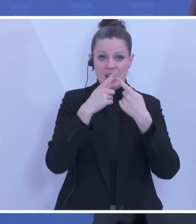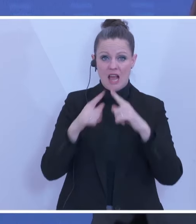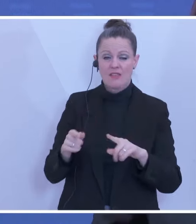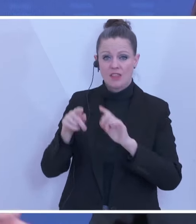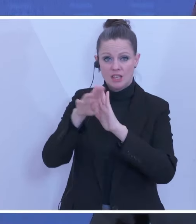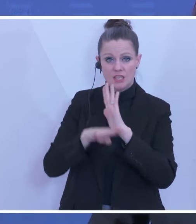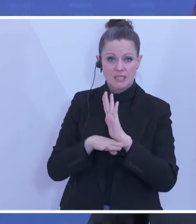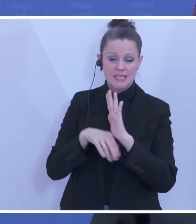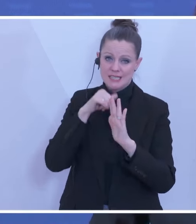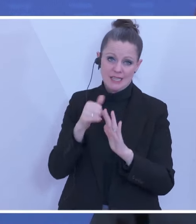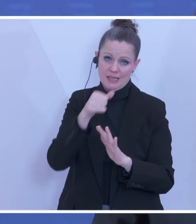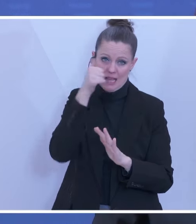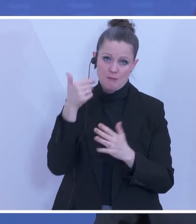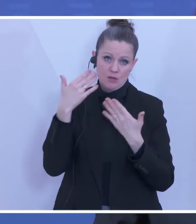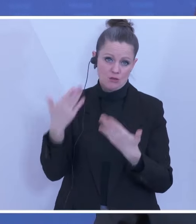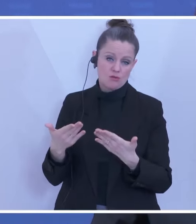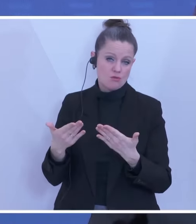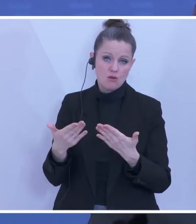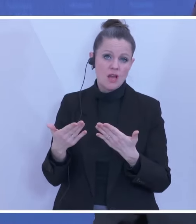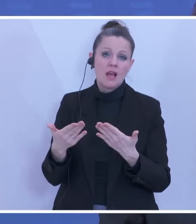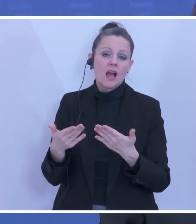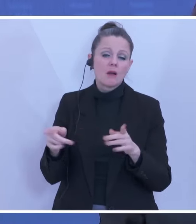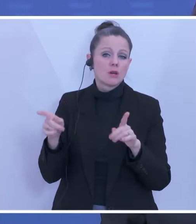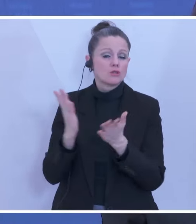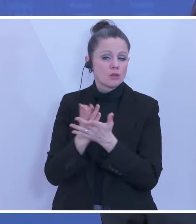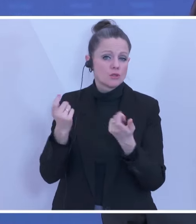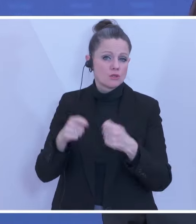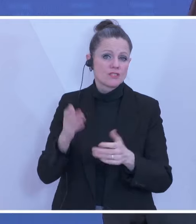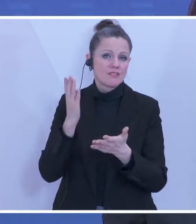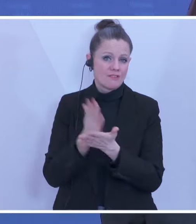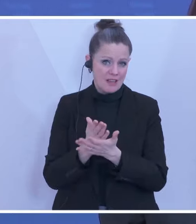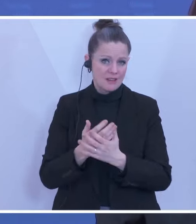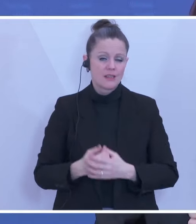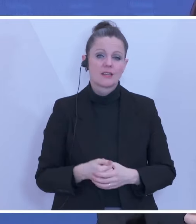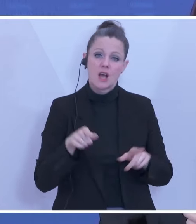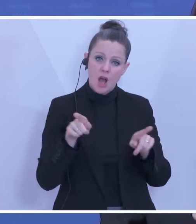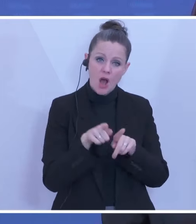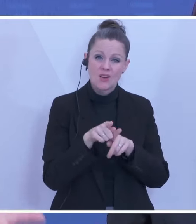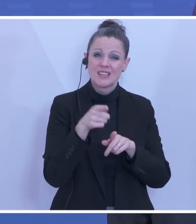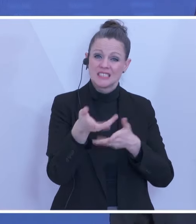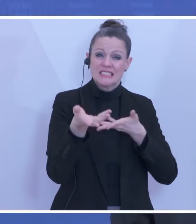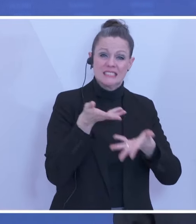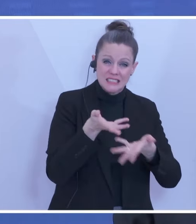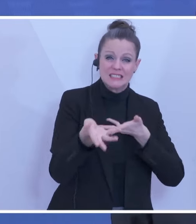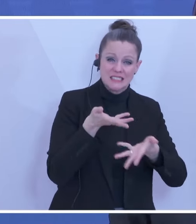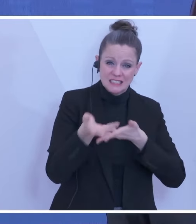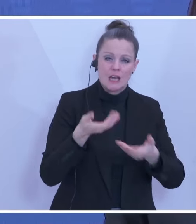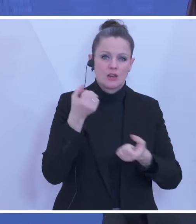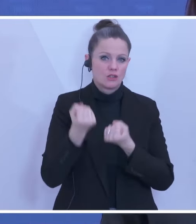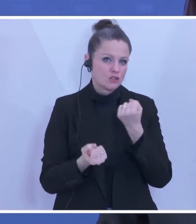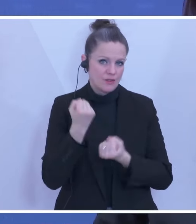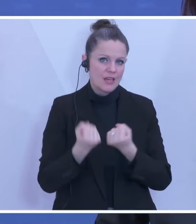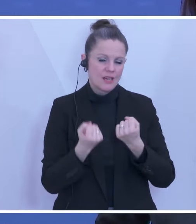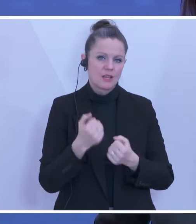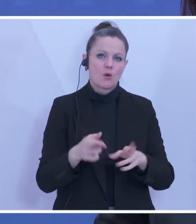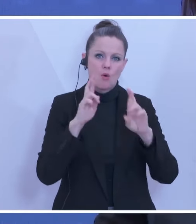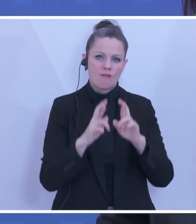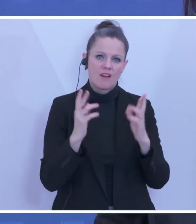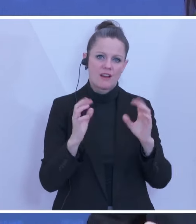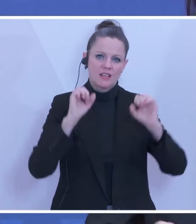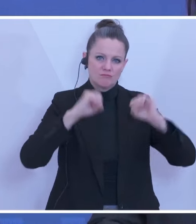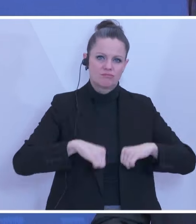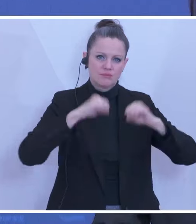sind ja beschlossen, aber bringen genauso viel für den Klimaschutz. Es ist auch das ein bohrenharter Bretter. Wir werden sehen, vielleicht kommen wir da noch zusammen, das wird auch